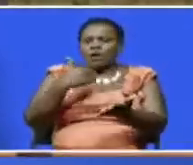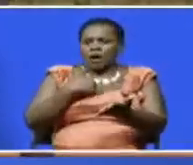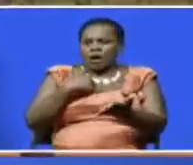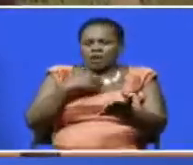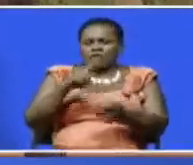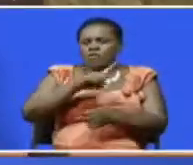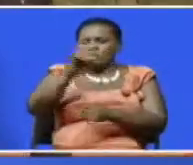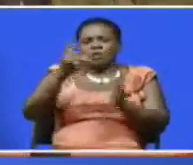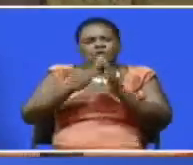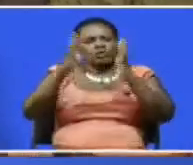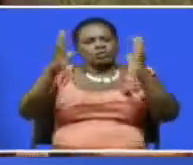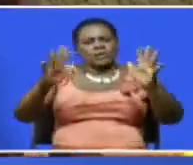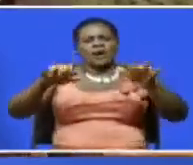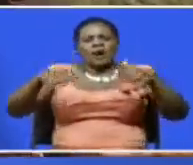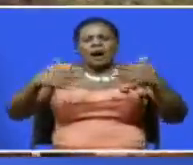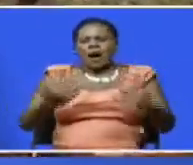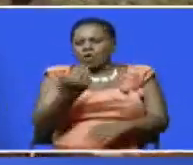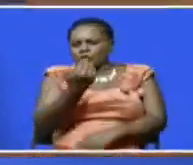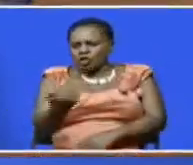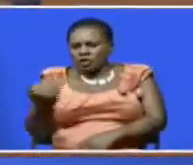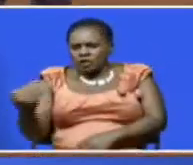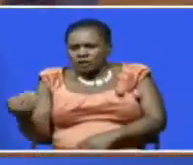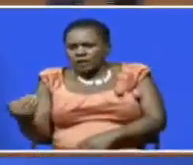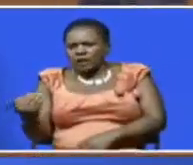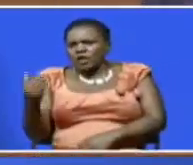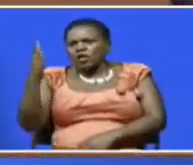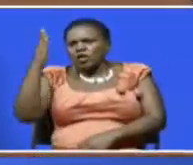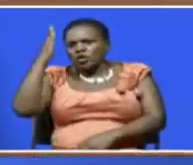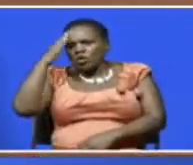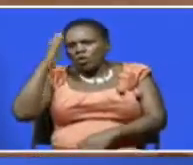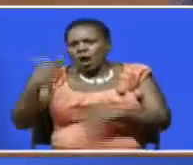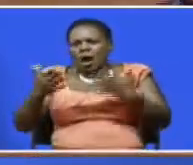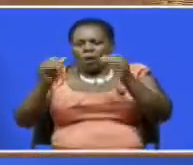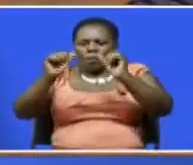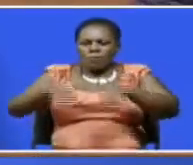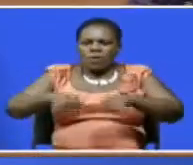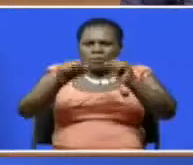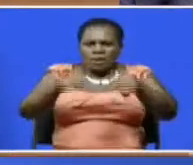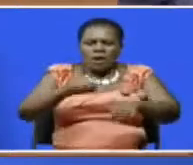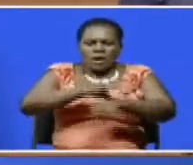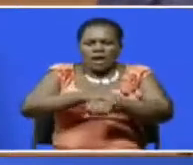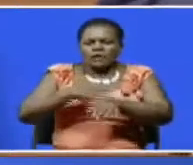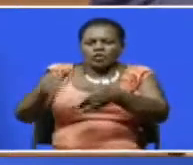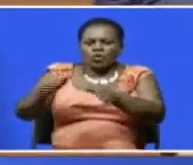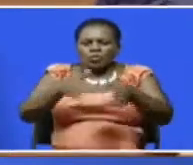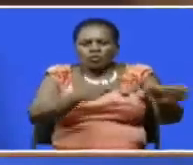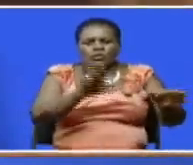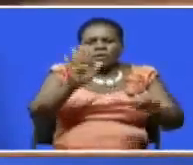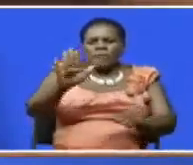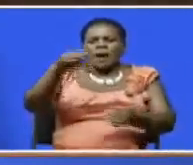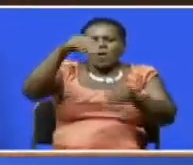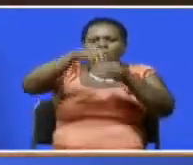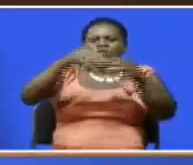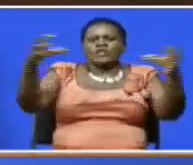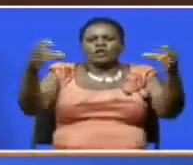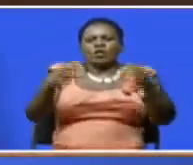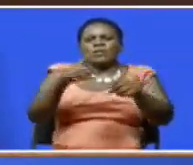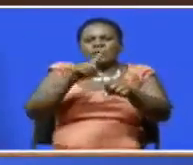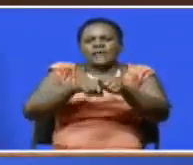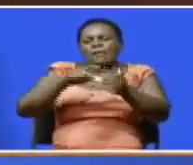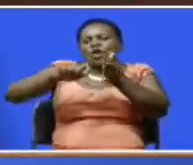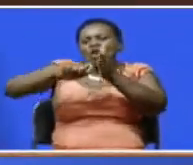kuu linasalia: ni vipi watoto hawa watagundua uwezo walionao na kuchukua nafasi zao katika jamii wakati